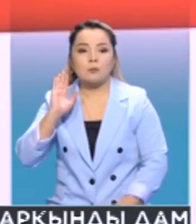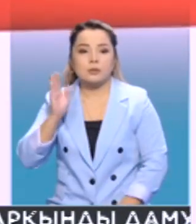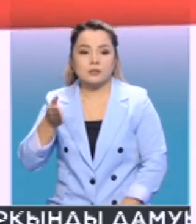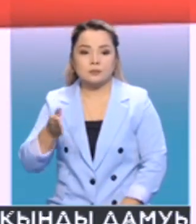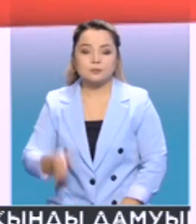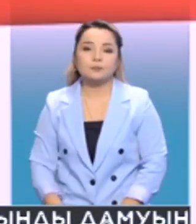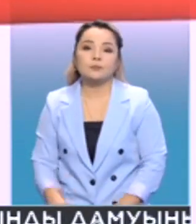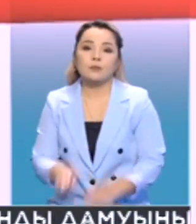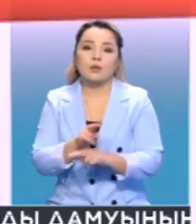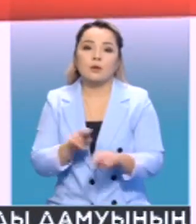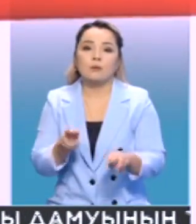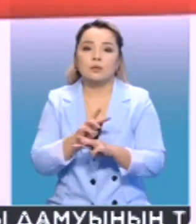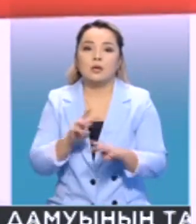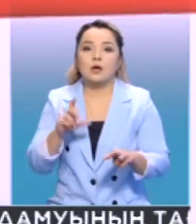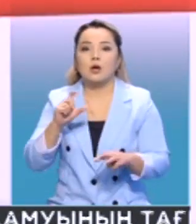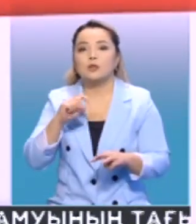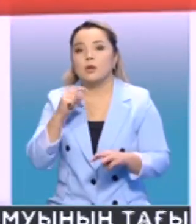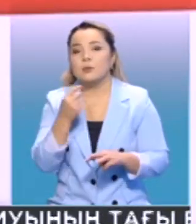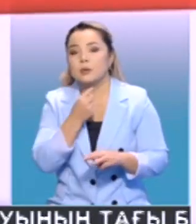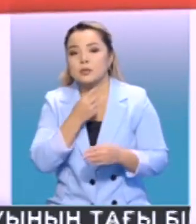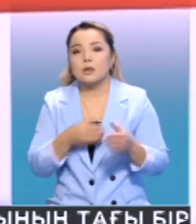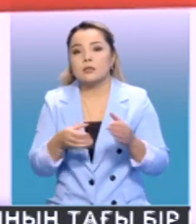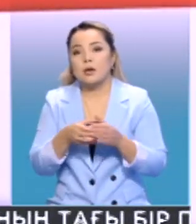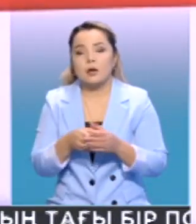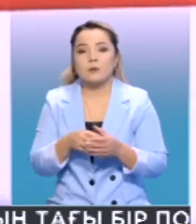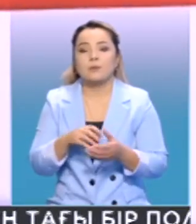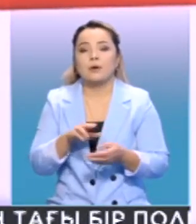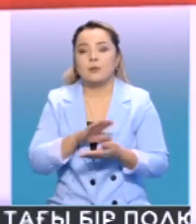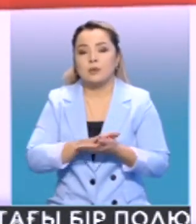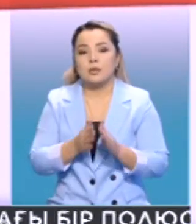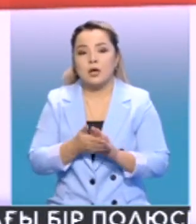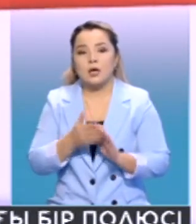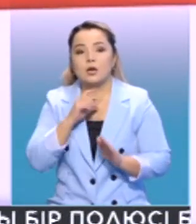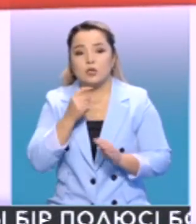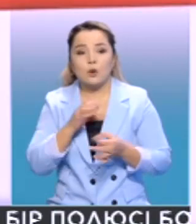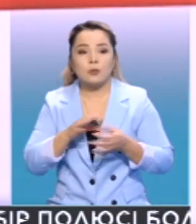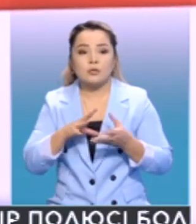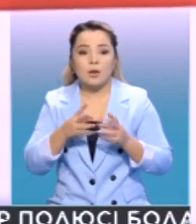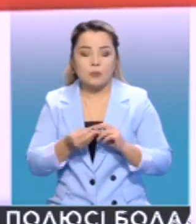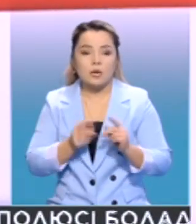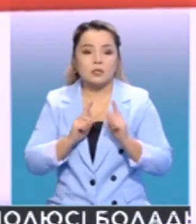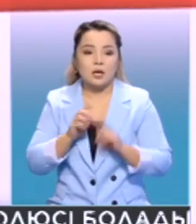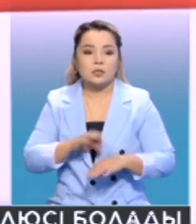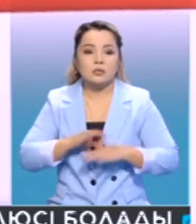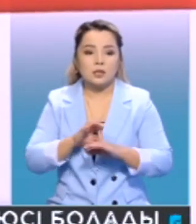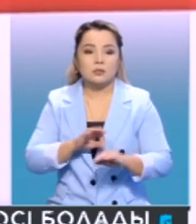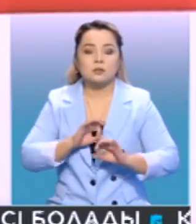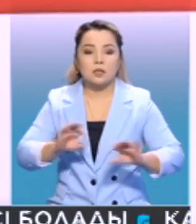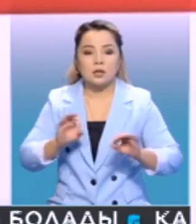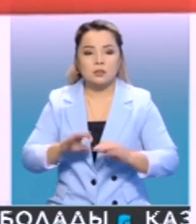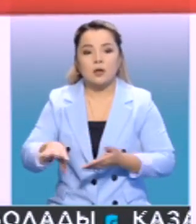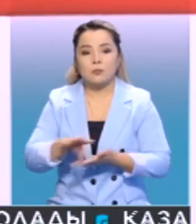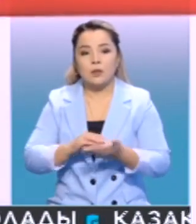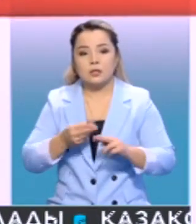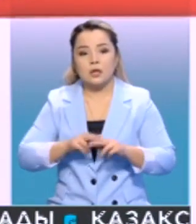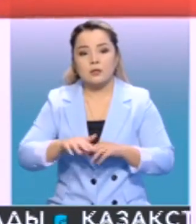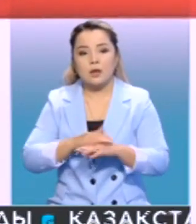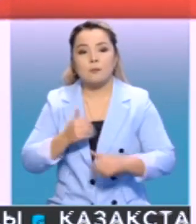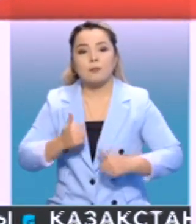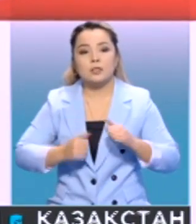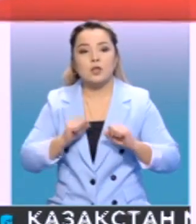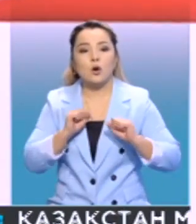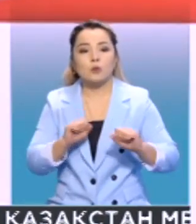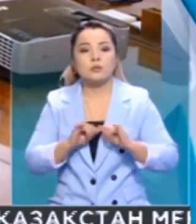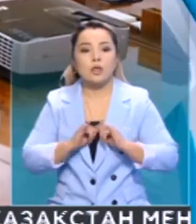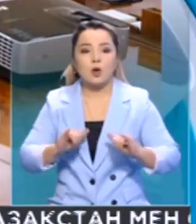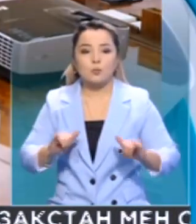Жалғастырайық. Премьер-министр экономиканы демонополизациялау жөніндегі комиссияның кезекті отырысын өткізді. Жиында бәсекелестікті қорғау және